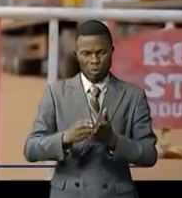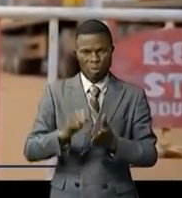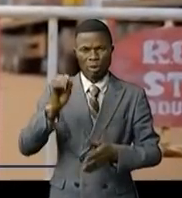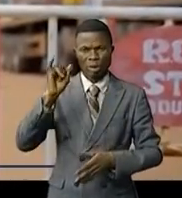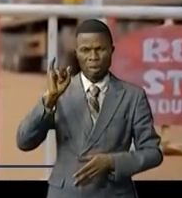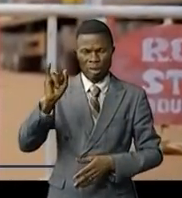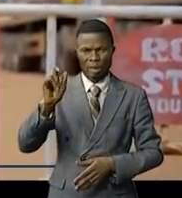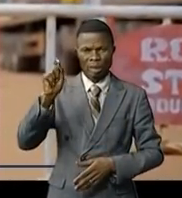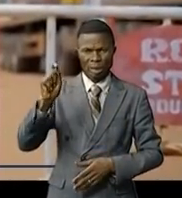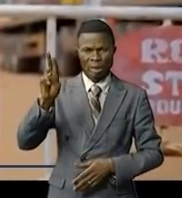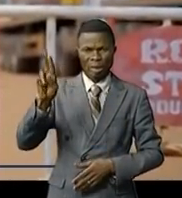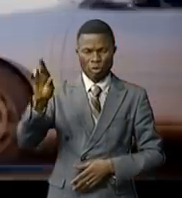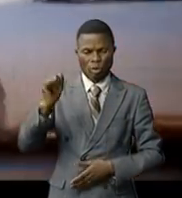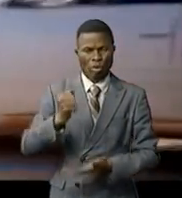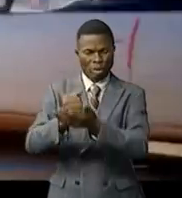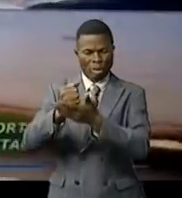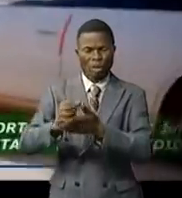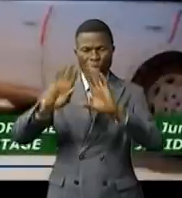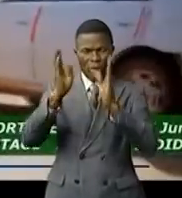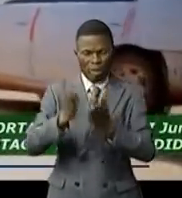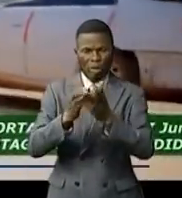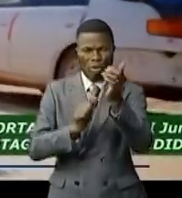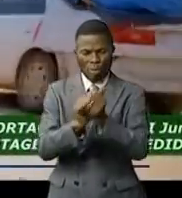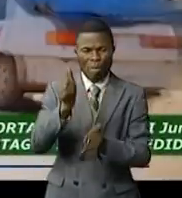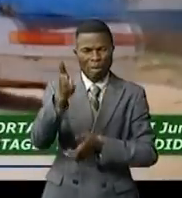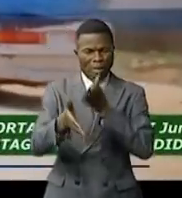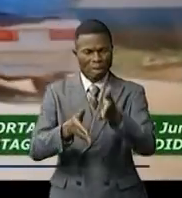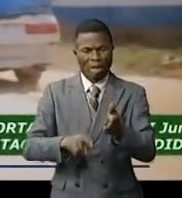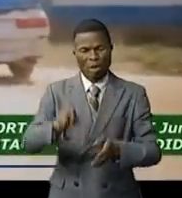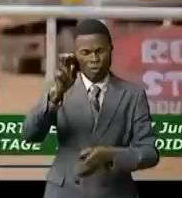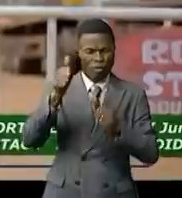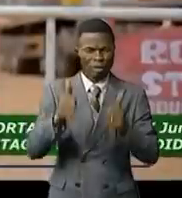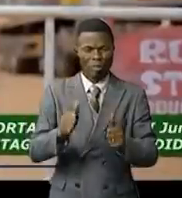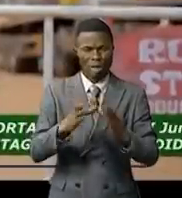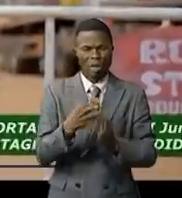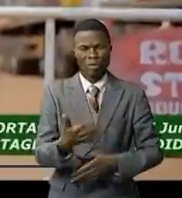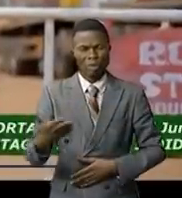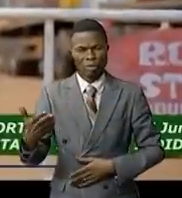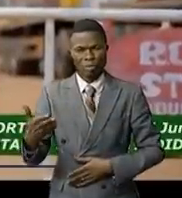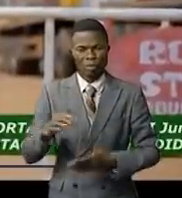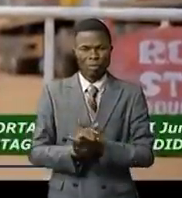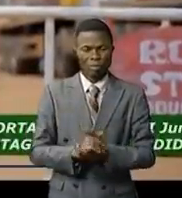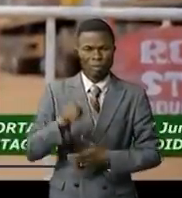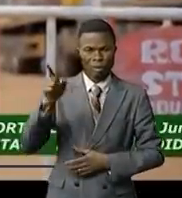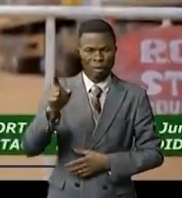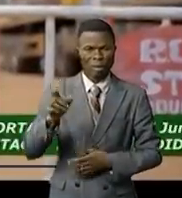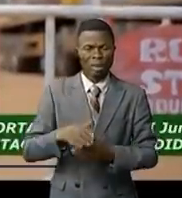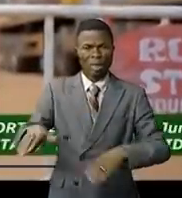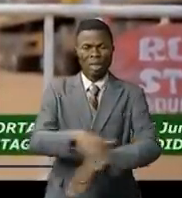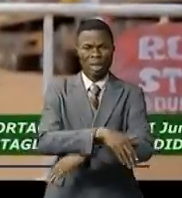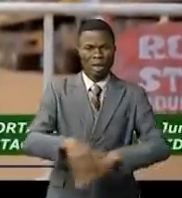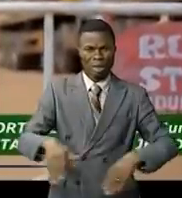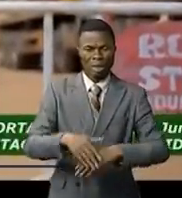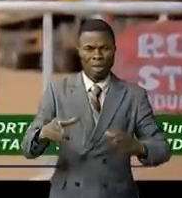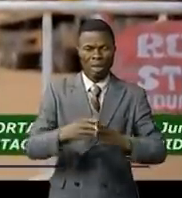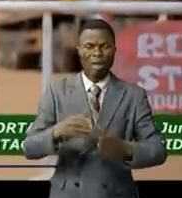l'Ituri afin de permettre la circulation de personnes et de leurs biens. Depuis Anzida, à la frontière